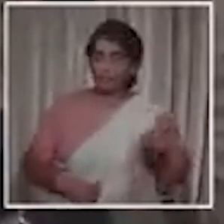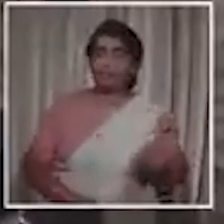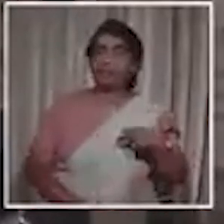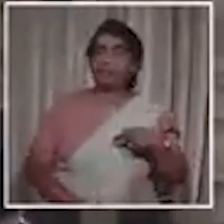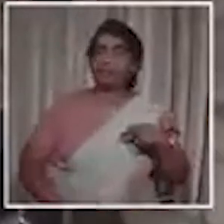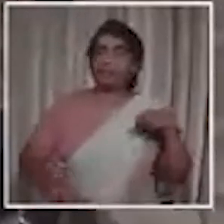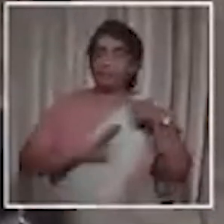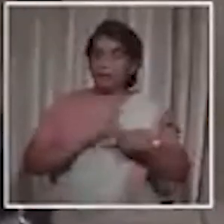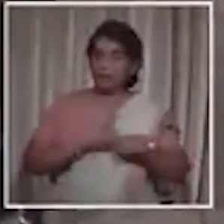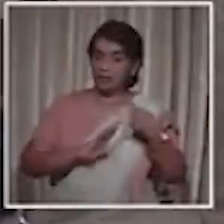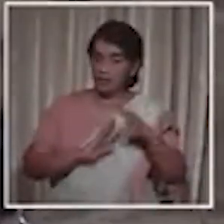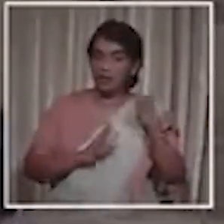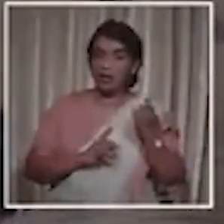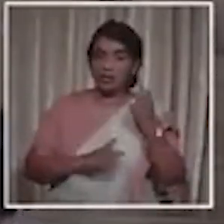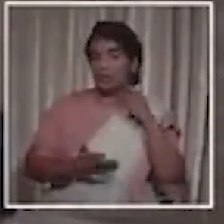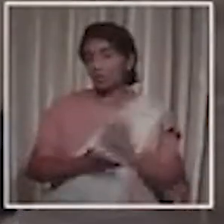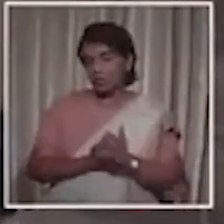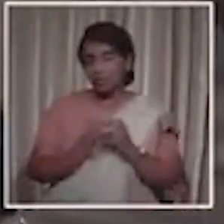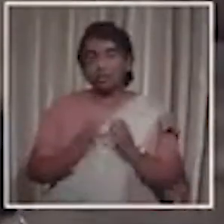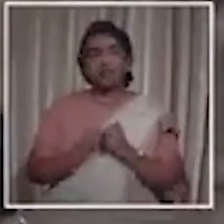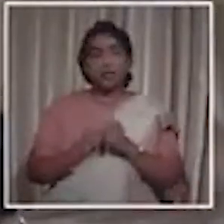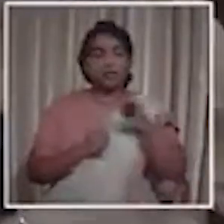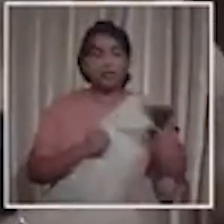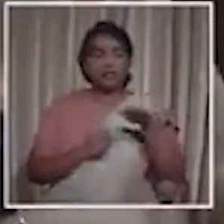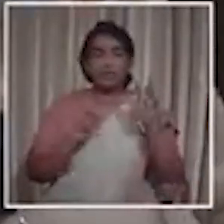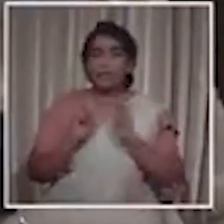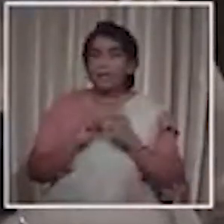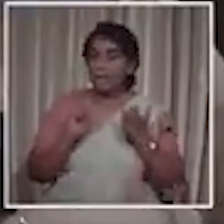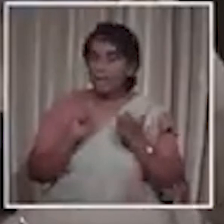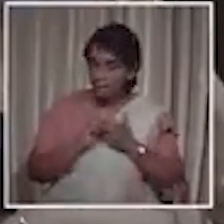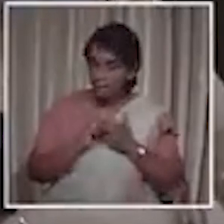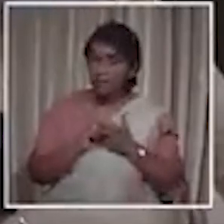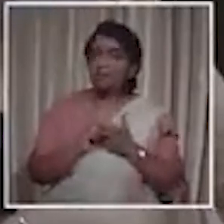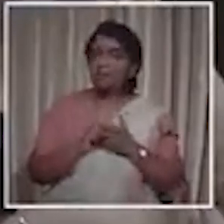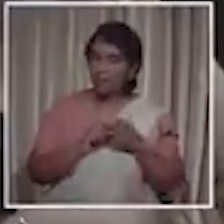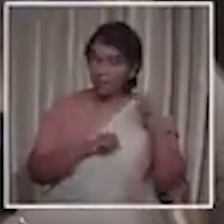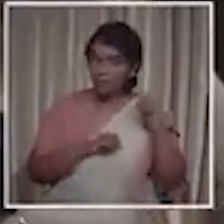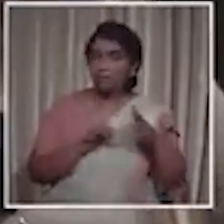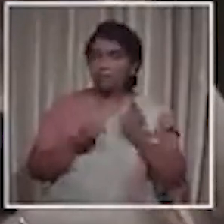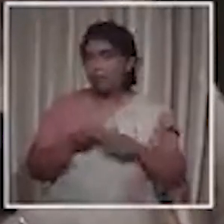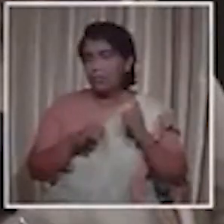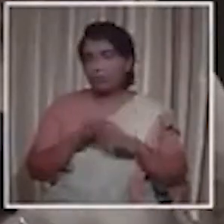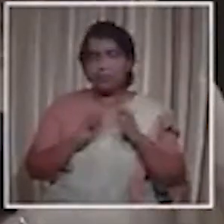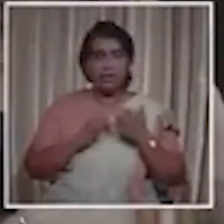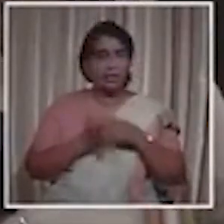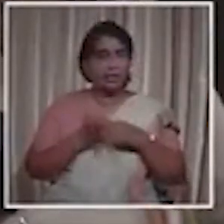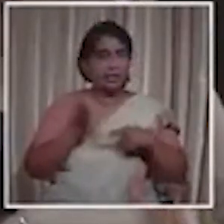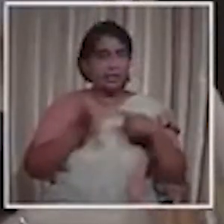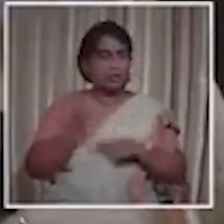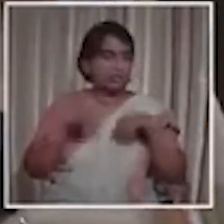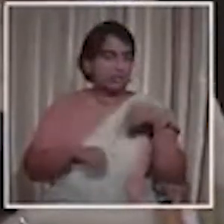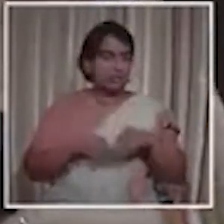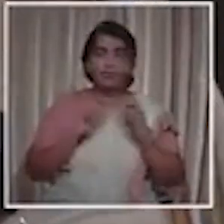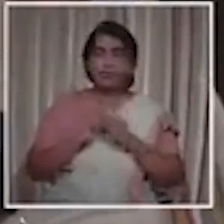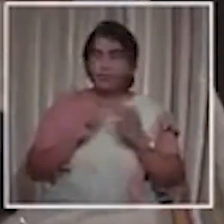පවතින ආර්ථික අර්බුදය සමාජ අර්බුදය ඒ පැන නැගිච්ච දේශපාලන අර්බුදය කියන